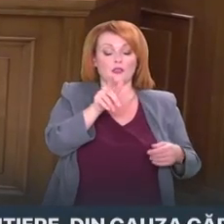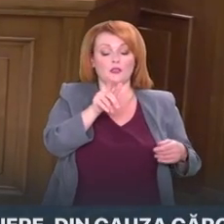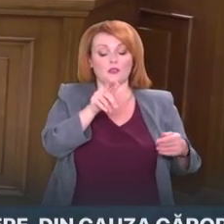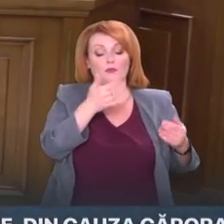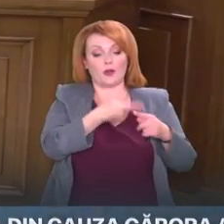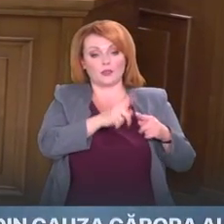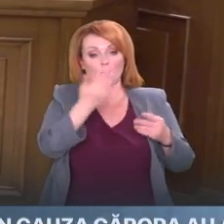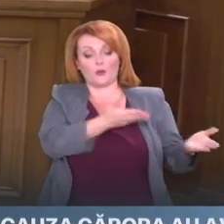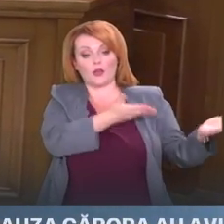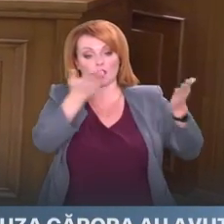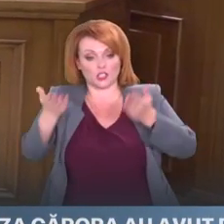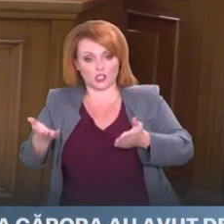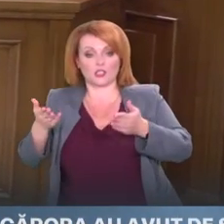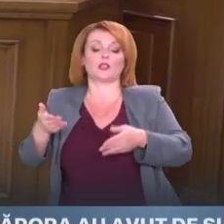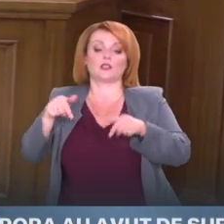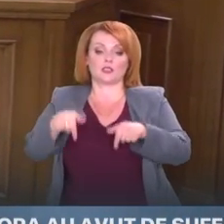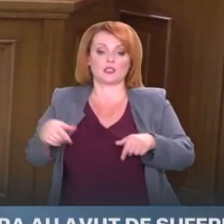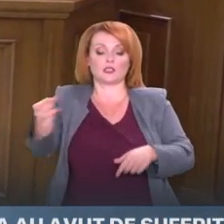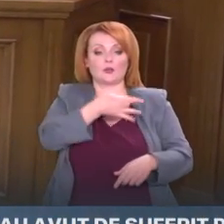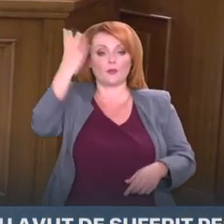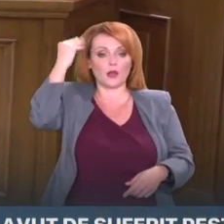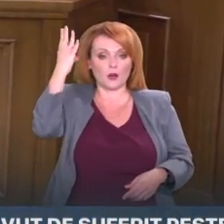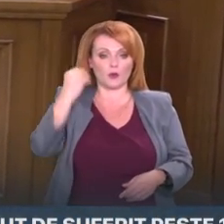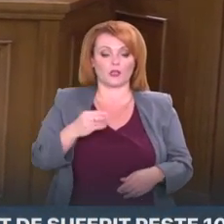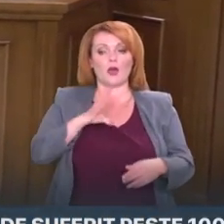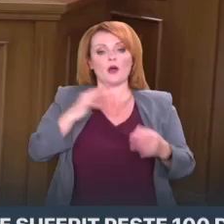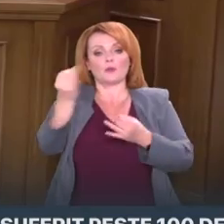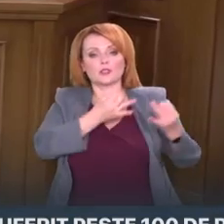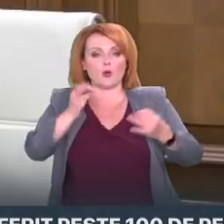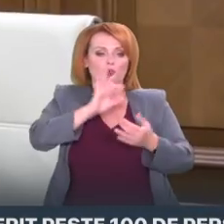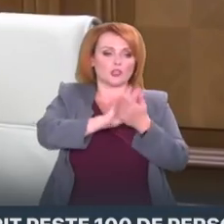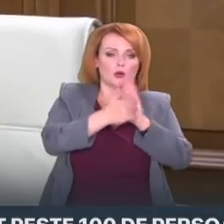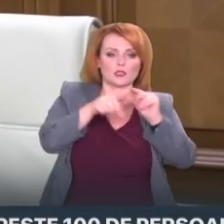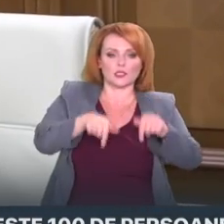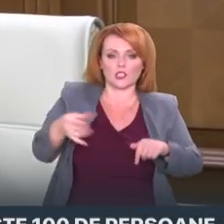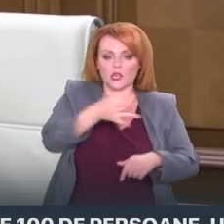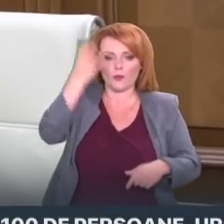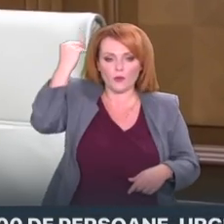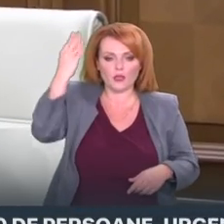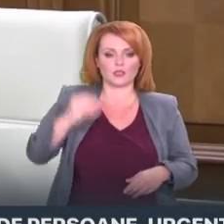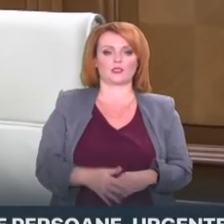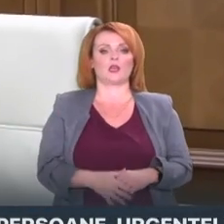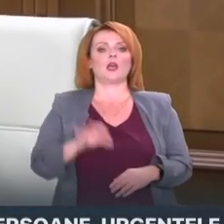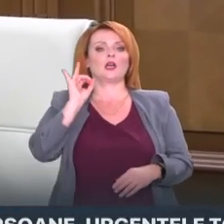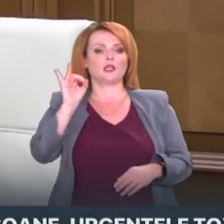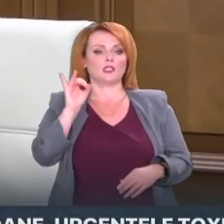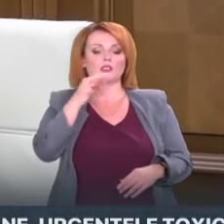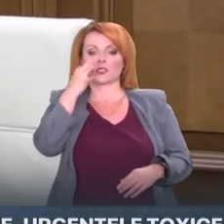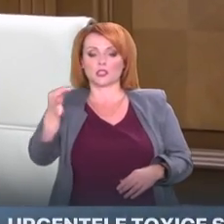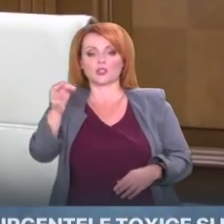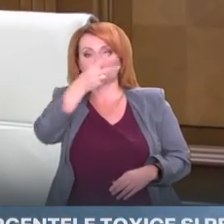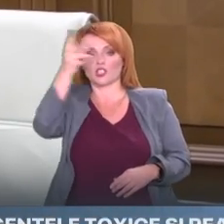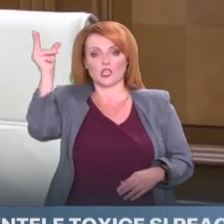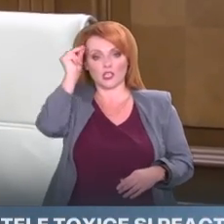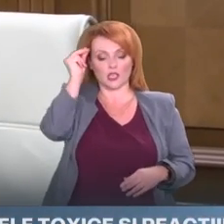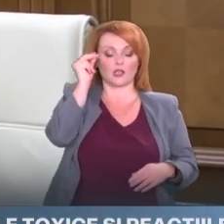a confirmat sprijinul pentru Republica Moldova în situația de criză și a dat exemplu Cehiei, care a înlocuit gazele rusești cu gazele lichefiate de